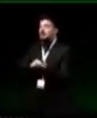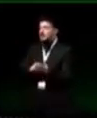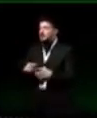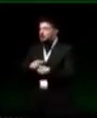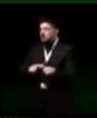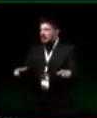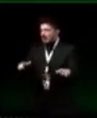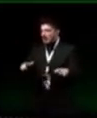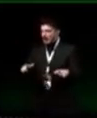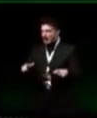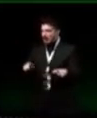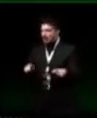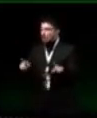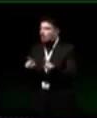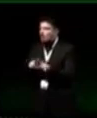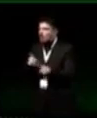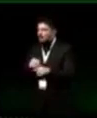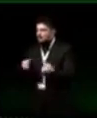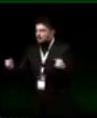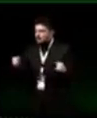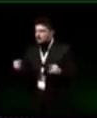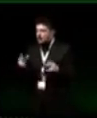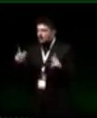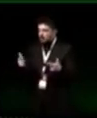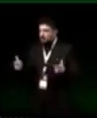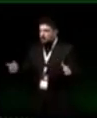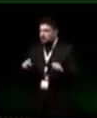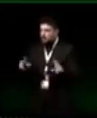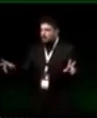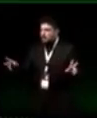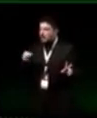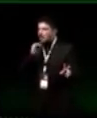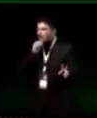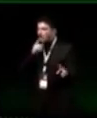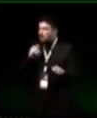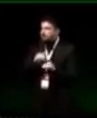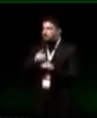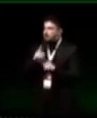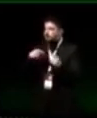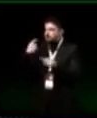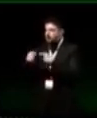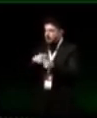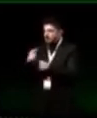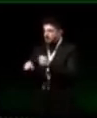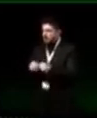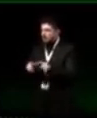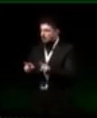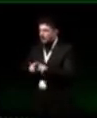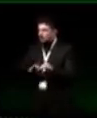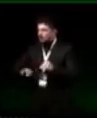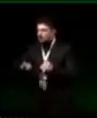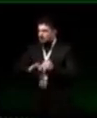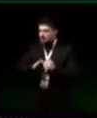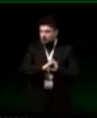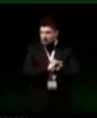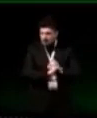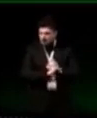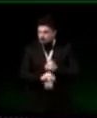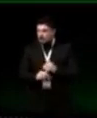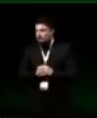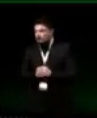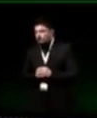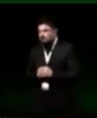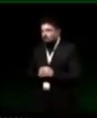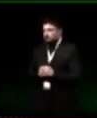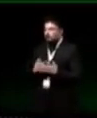nessuna periferia era un centro, oppure noi avremo creato la più grande generazione di esclusi della storia. Bene, quando penso